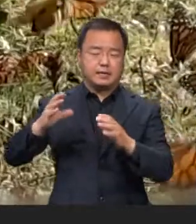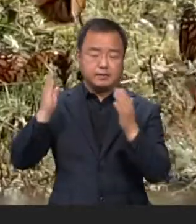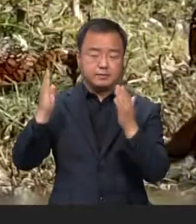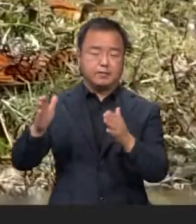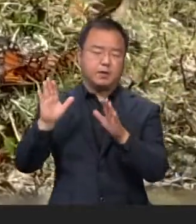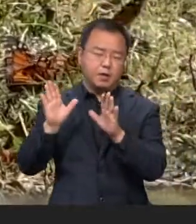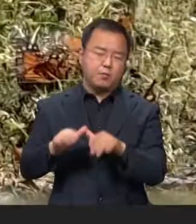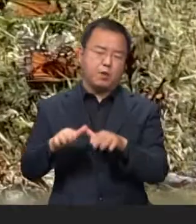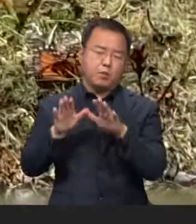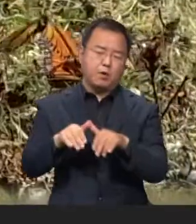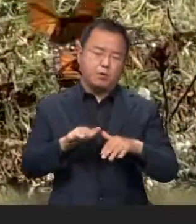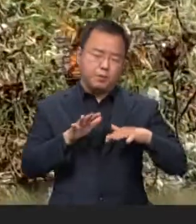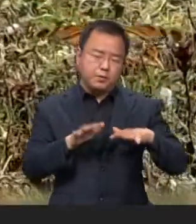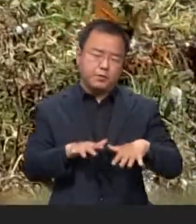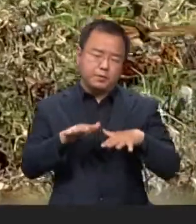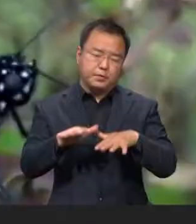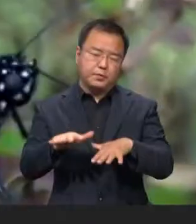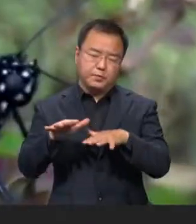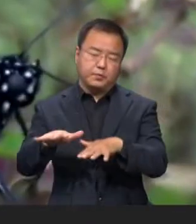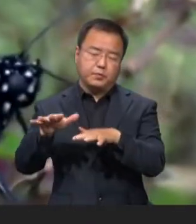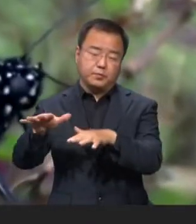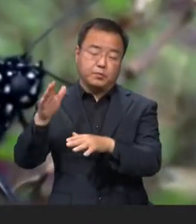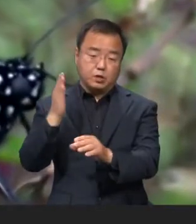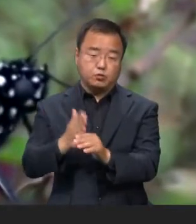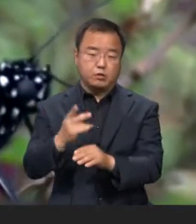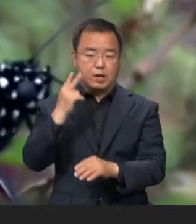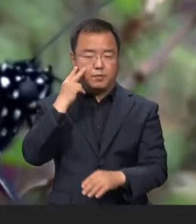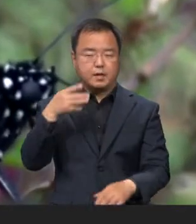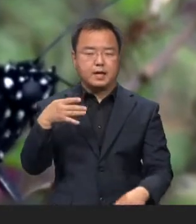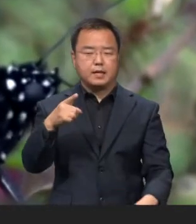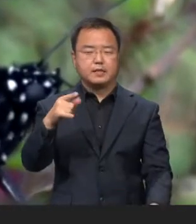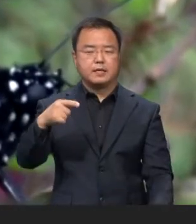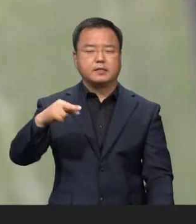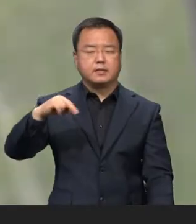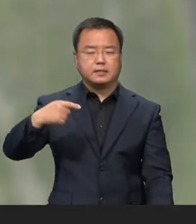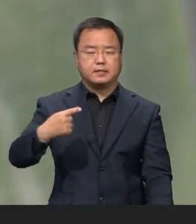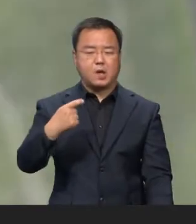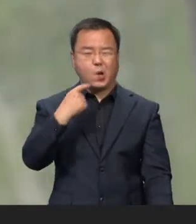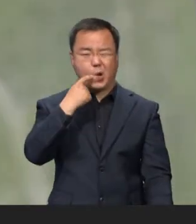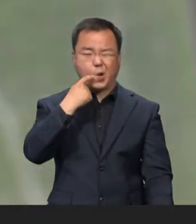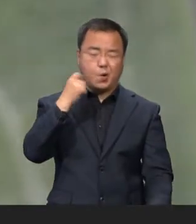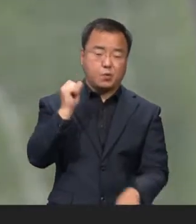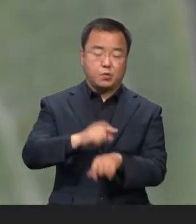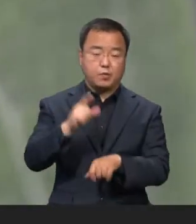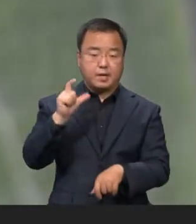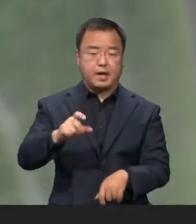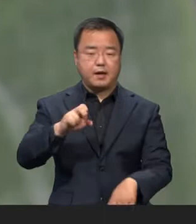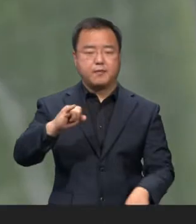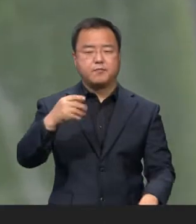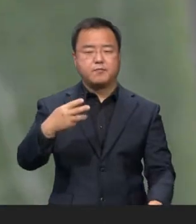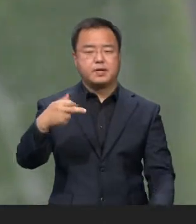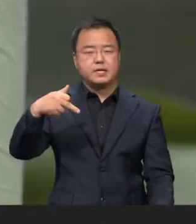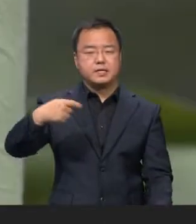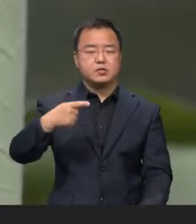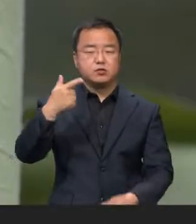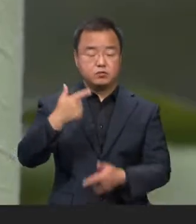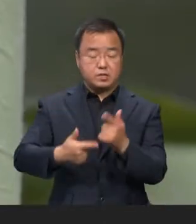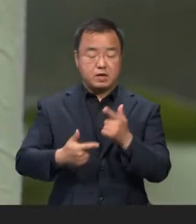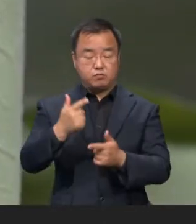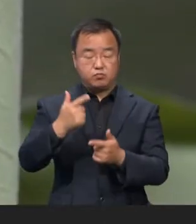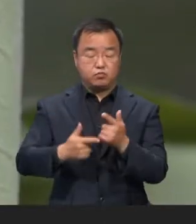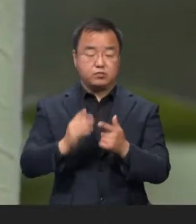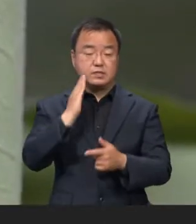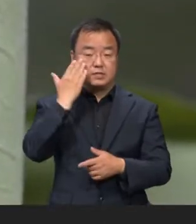가는 도중에 미국 텍사스 즈음에 독성이 강한 풀 밀크위드의 알을 낳고 죽습니다. 다른